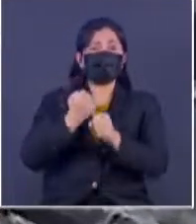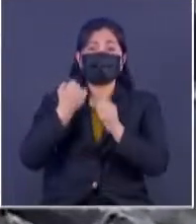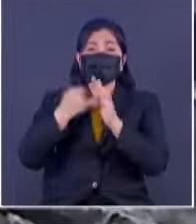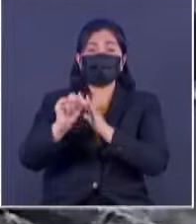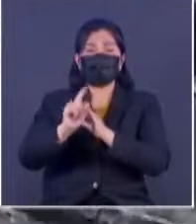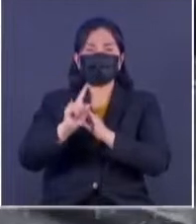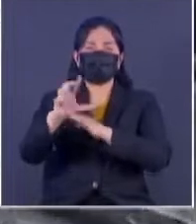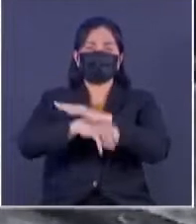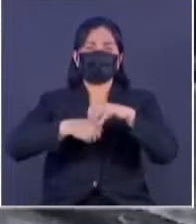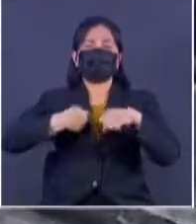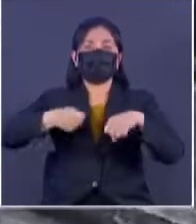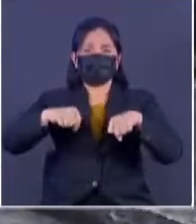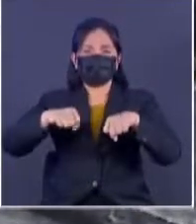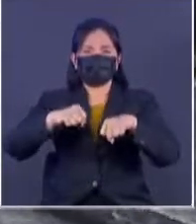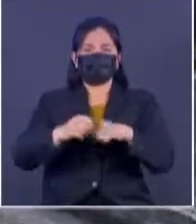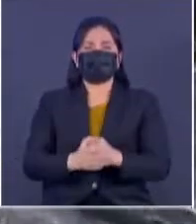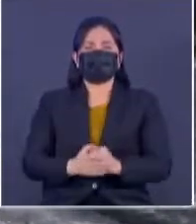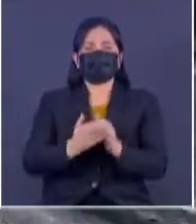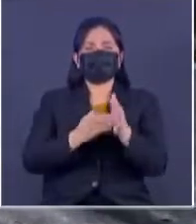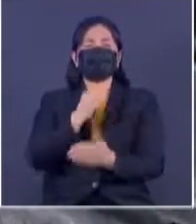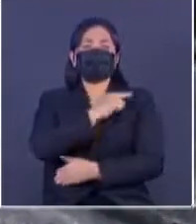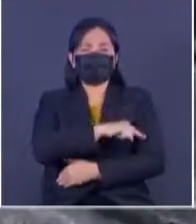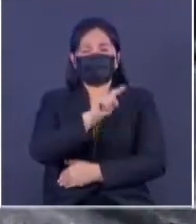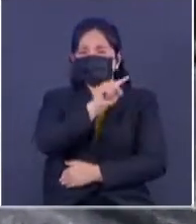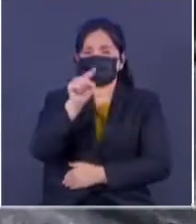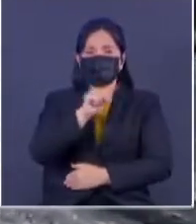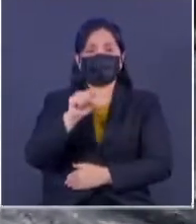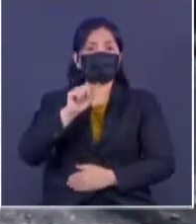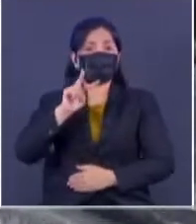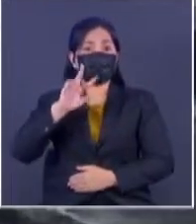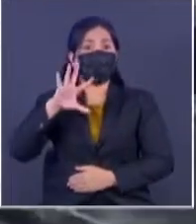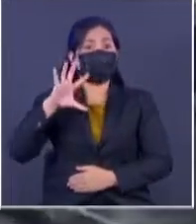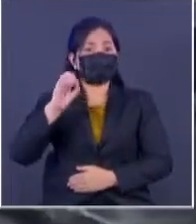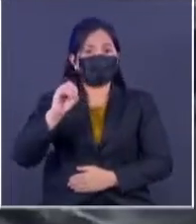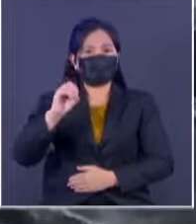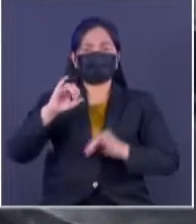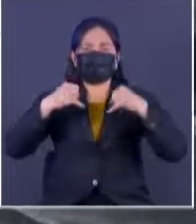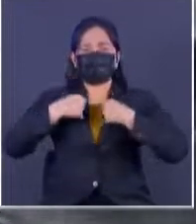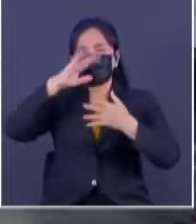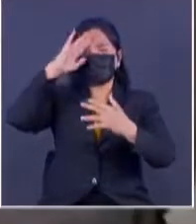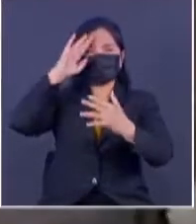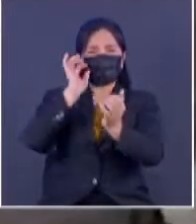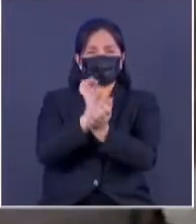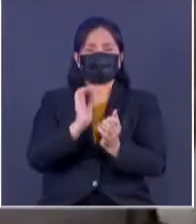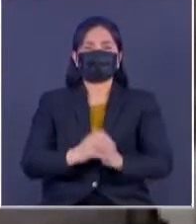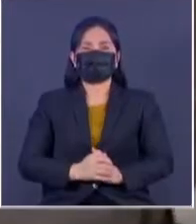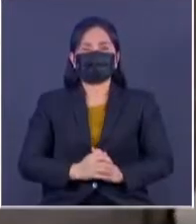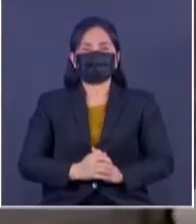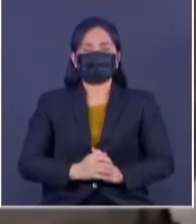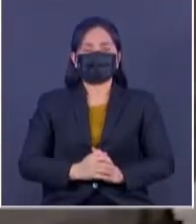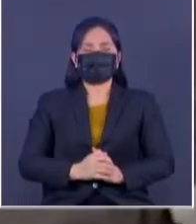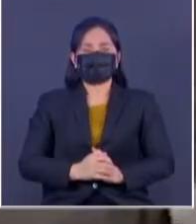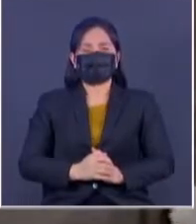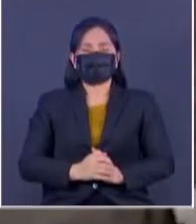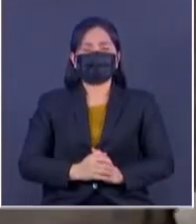ปอร์ตไบค์ยี่ห้อคาวาซากิสีขาวรุ่น Z250 ของ10ตำรวจตรีสรวิทย์หนูหนองตำรวจตระเวนชายแดน